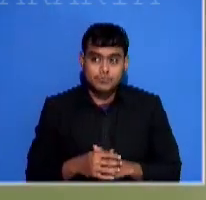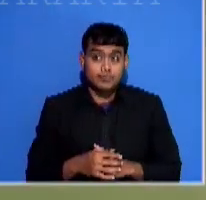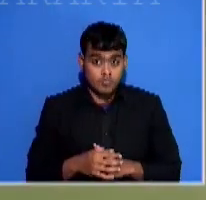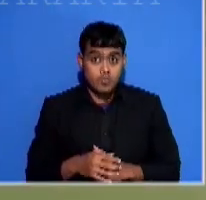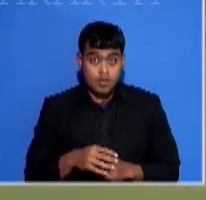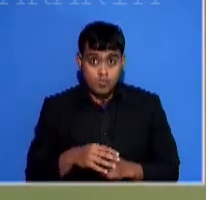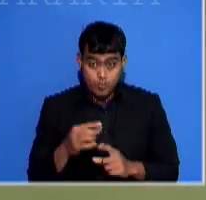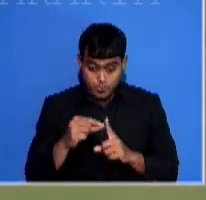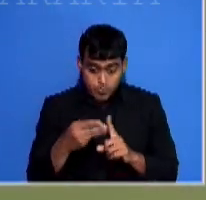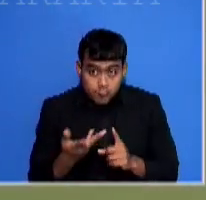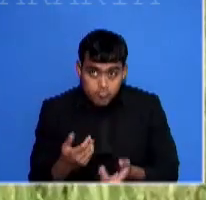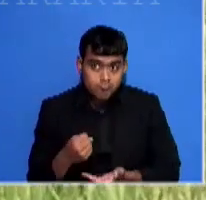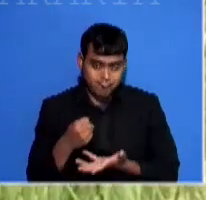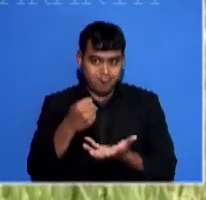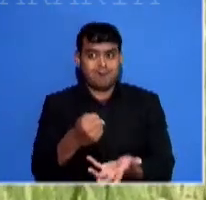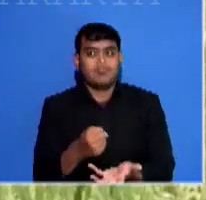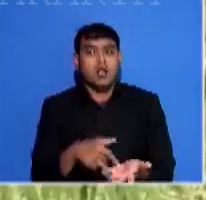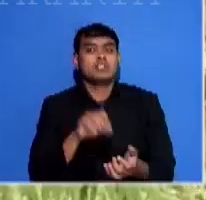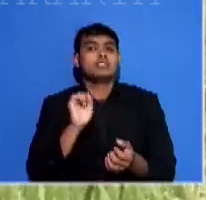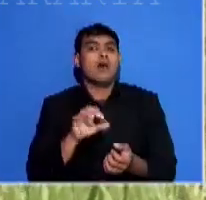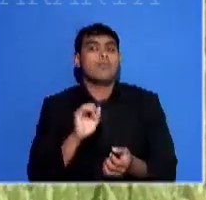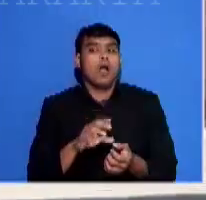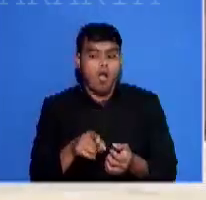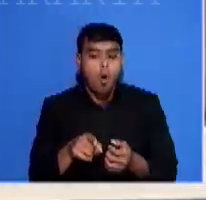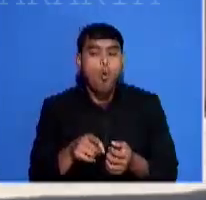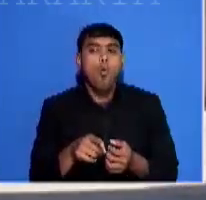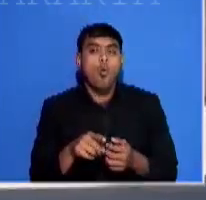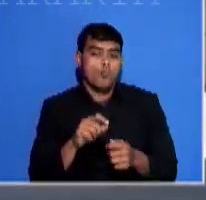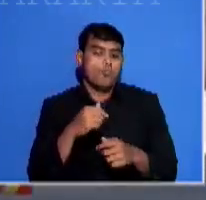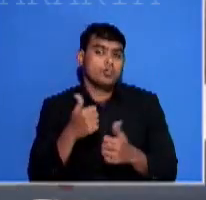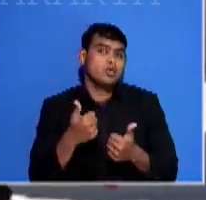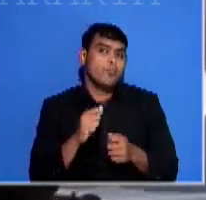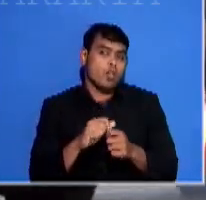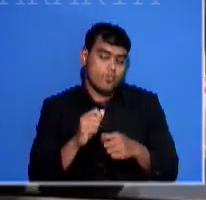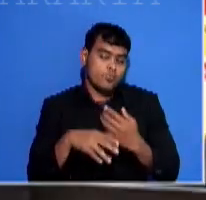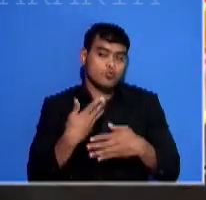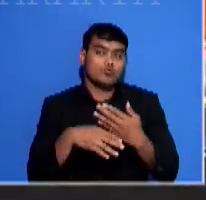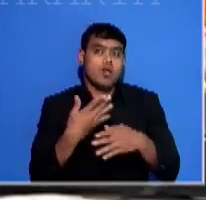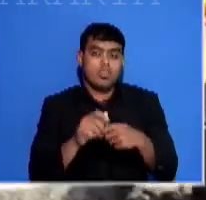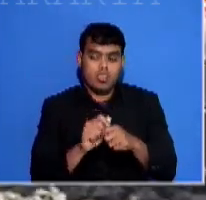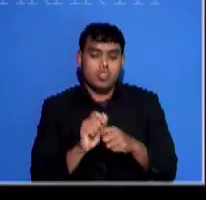dikelola komunitas wisata setempat. Demikian Doni Rahmat, Nurman Novika, TVRI Jogja melaporkan.